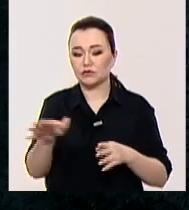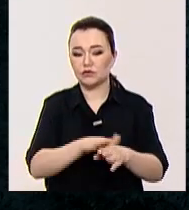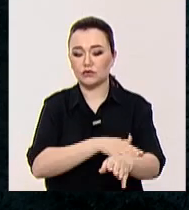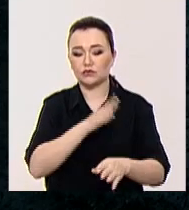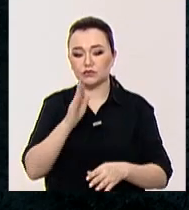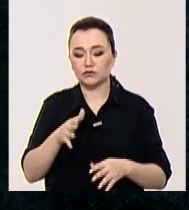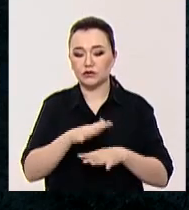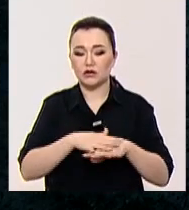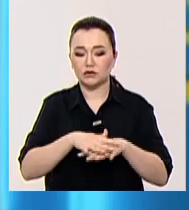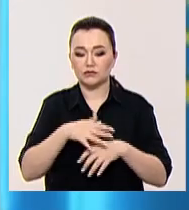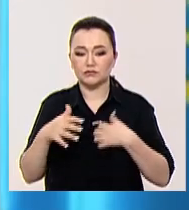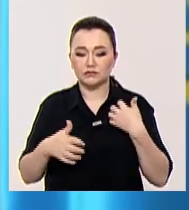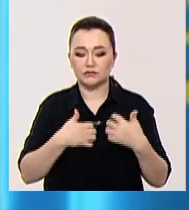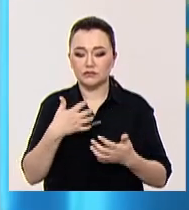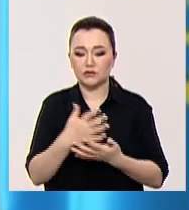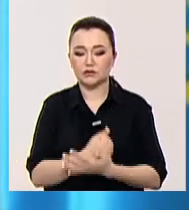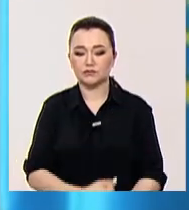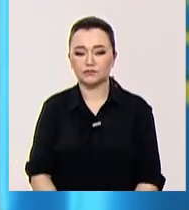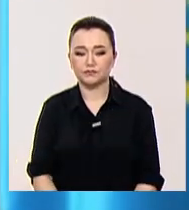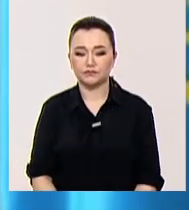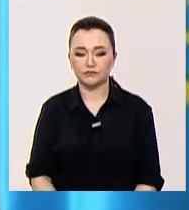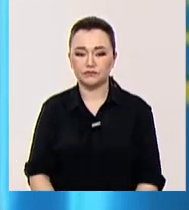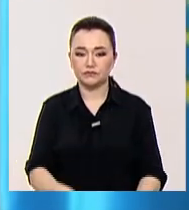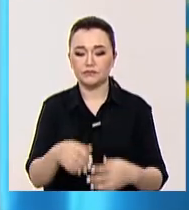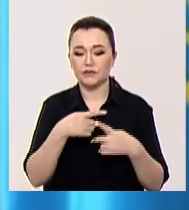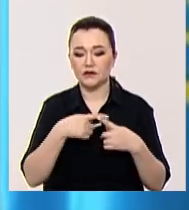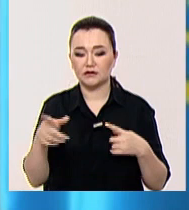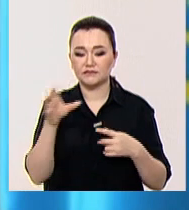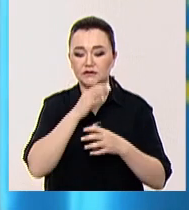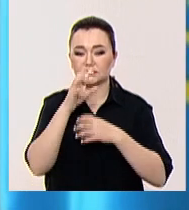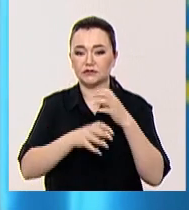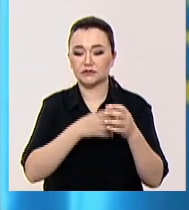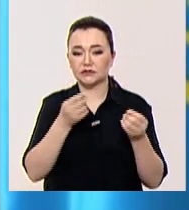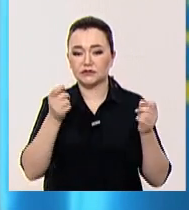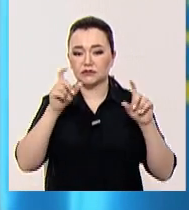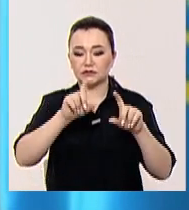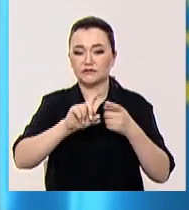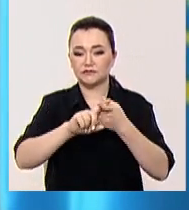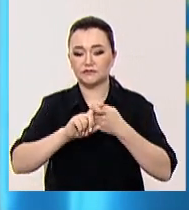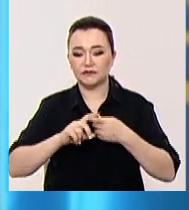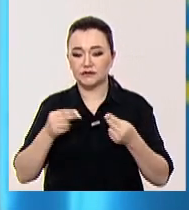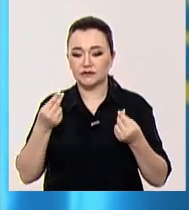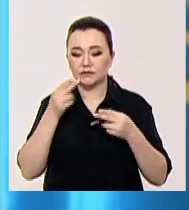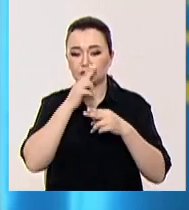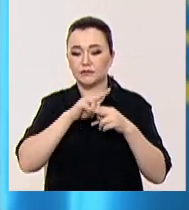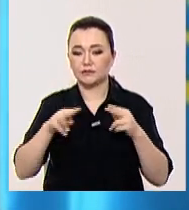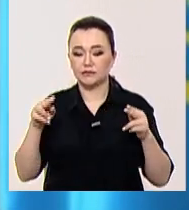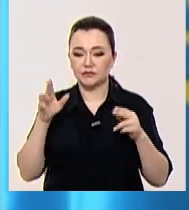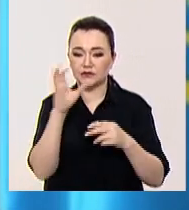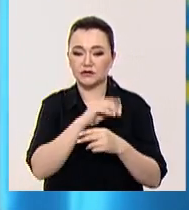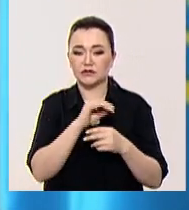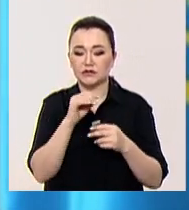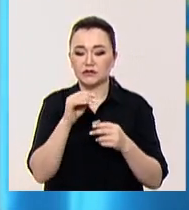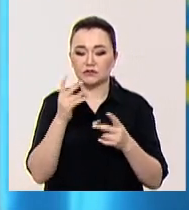жұртшылықты алаңдатып қойды. Азық-түлікпен тыңайтқыштарға әлемдік бағаның өсуі тарапынан инфляция үшін тәуекелдерді барынша азайтқан